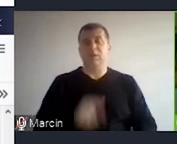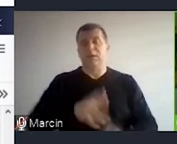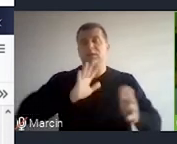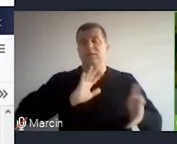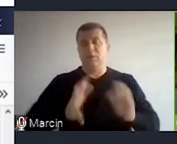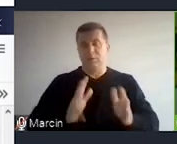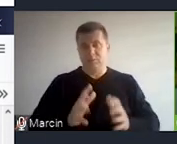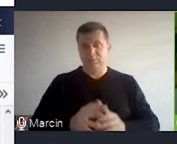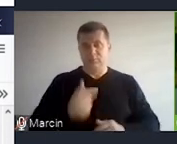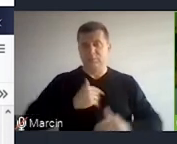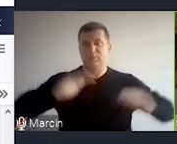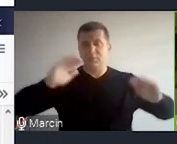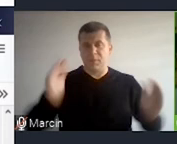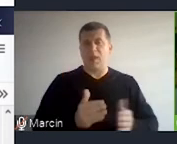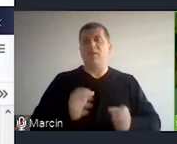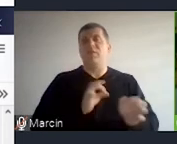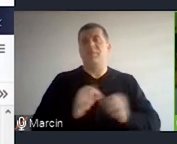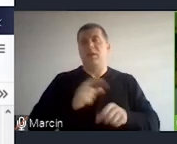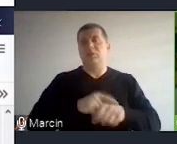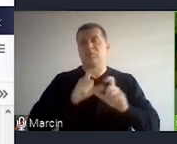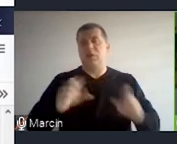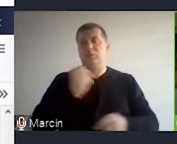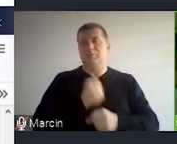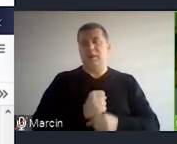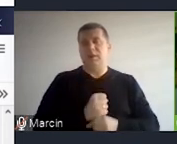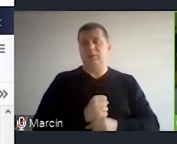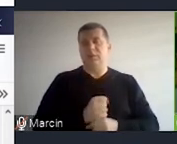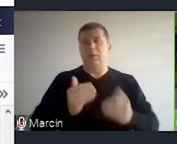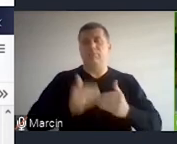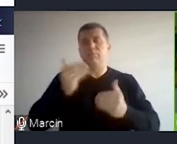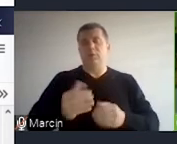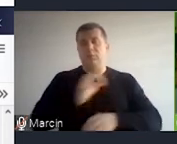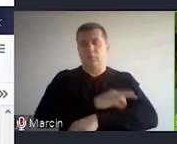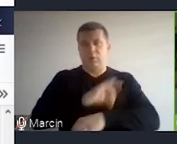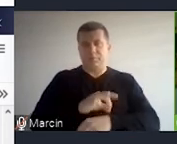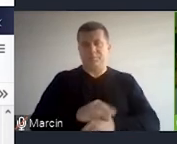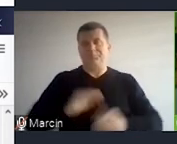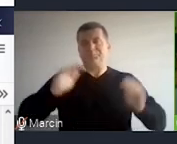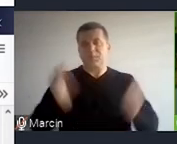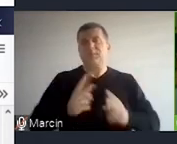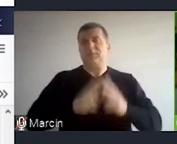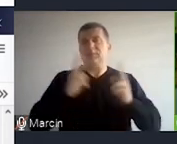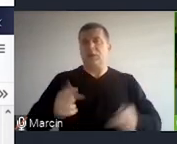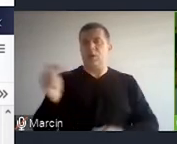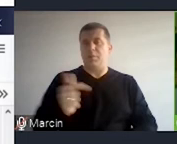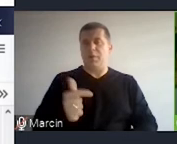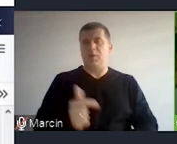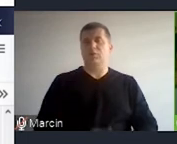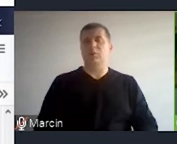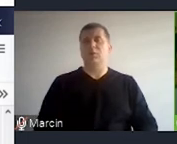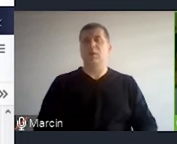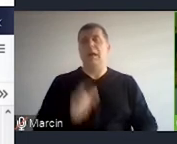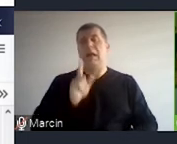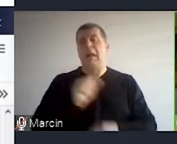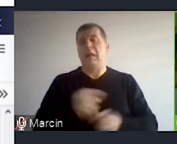sposobem zmniejszam wymiar czasu pracy poza projektem, zmniejszam zakres obowiązków, natomiast